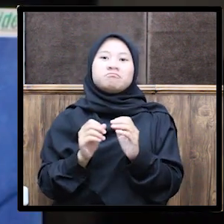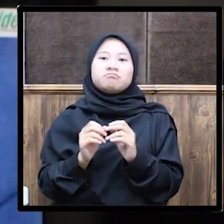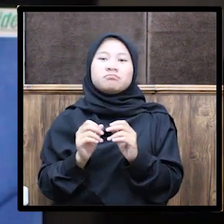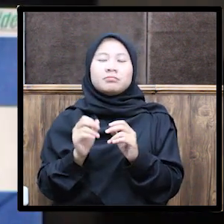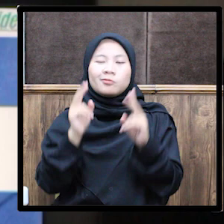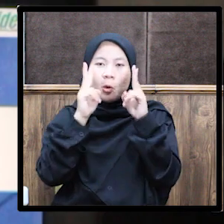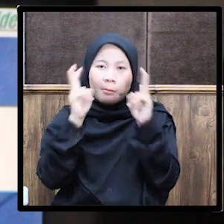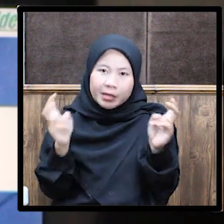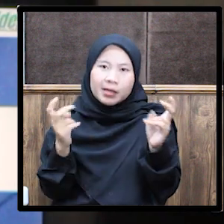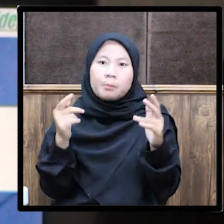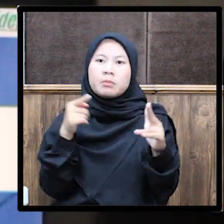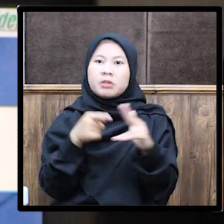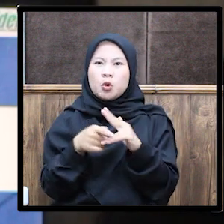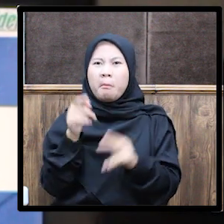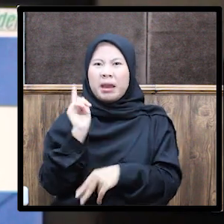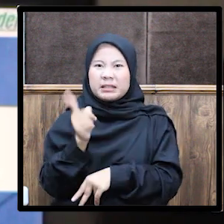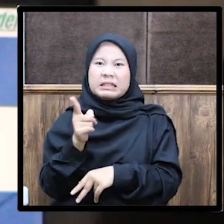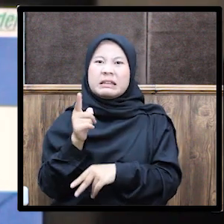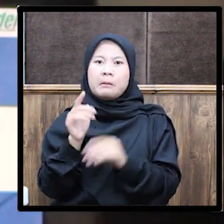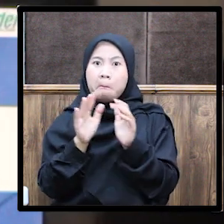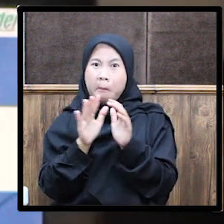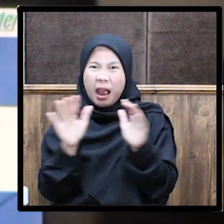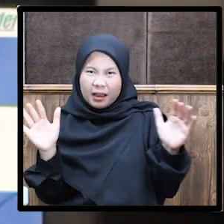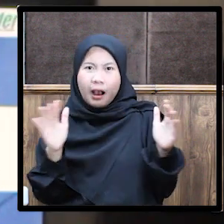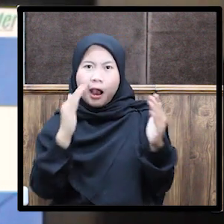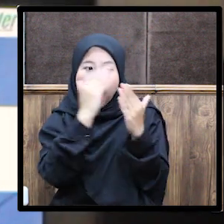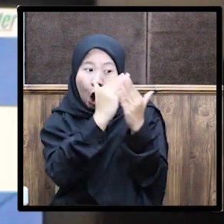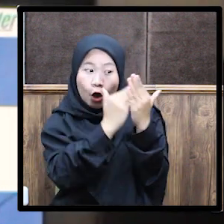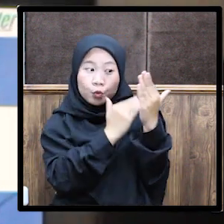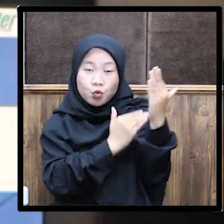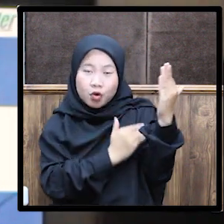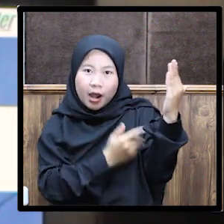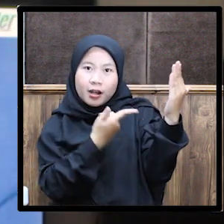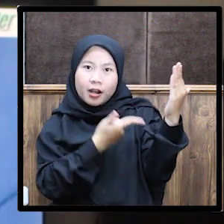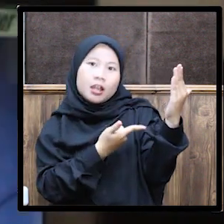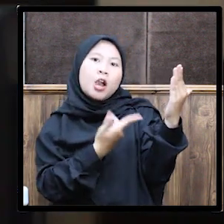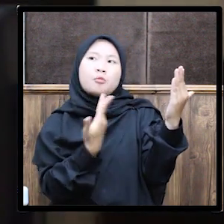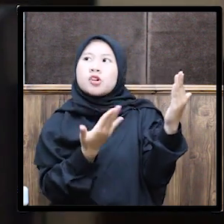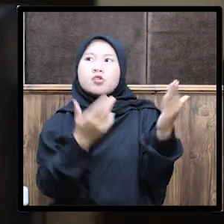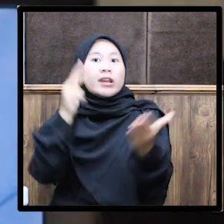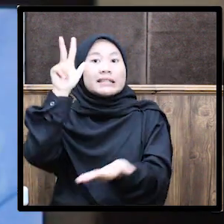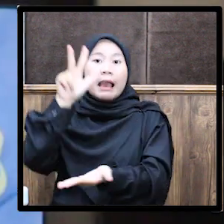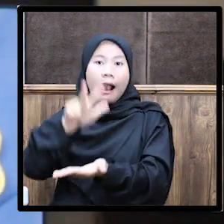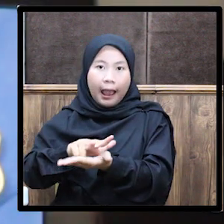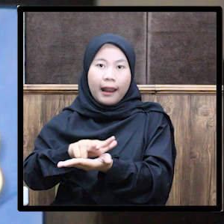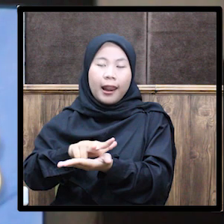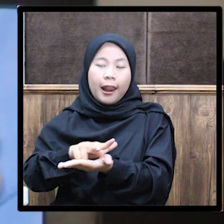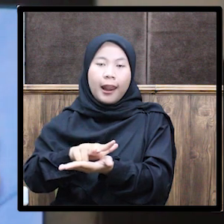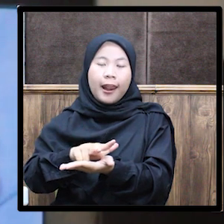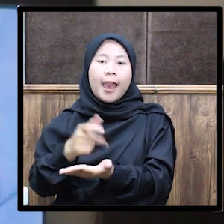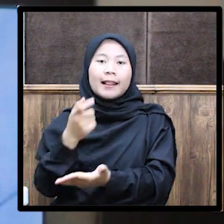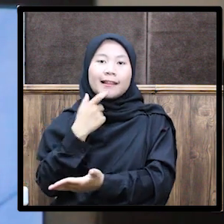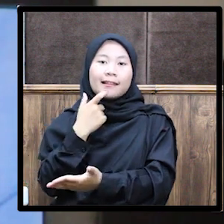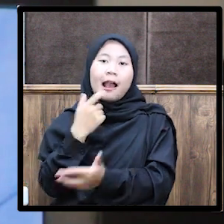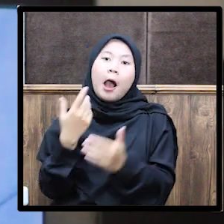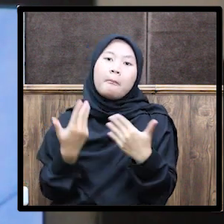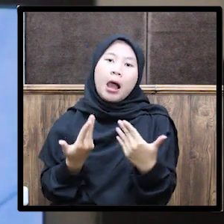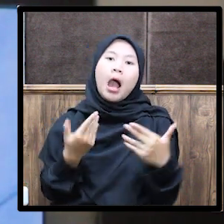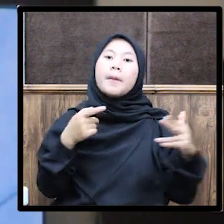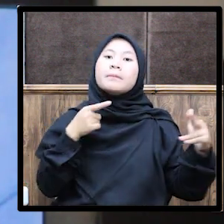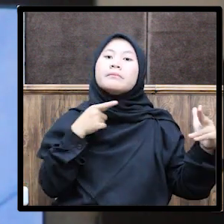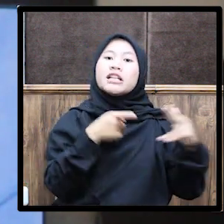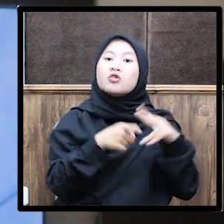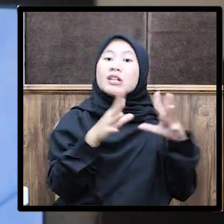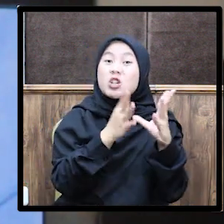ada berbagai apa ya, kebijakan begitu, kebijakan yang sudah mungkin sudah terbit atau regulasi yang sudah ada terkait dengan pemilu